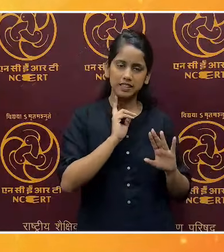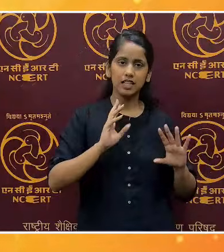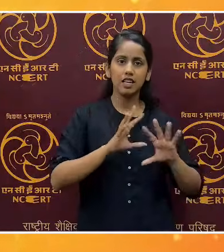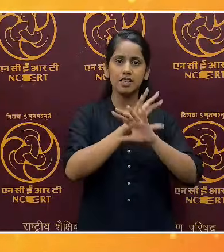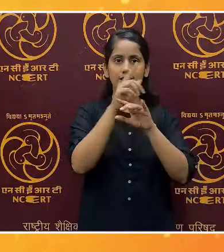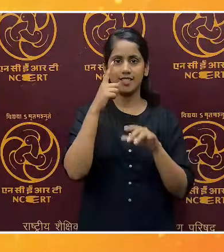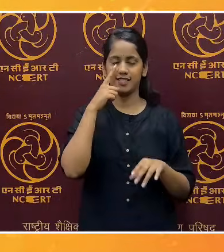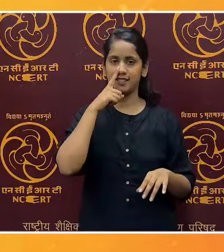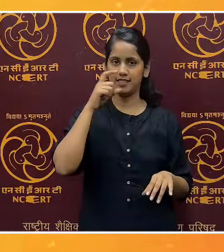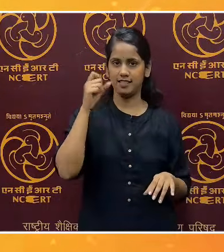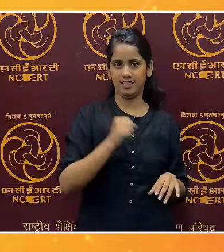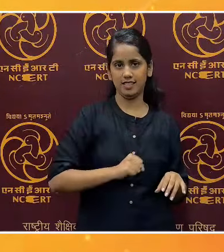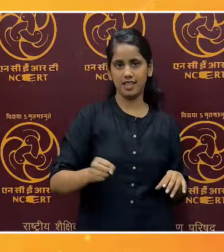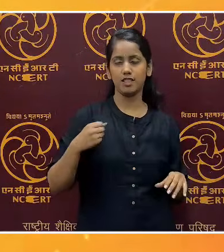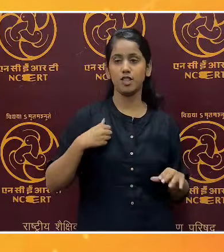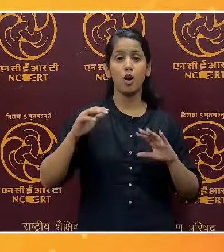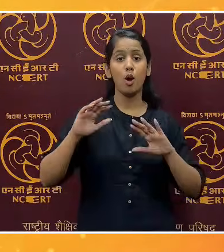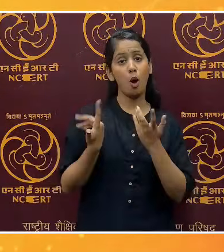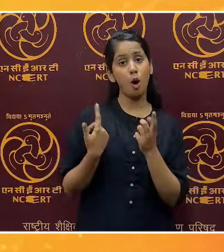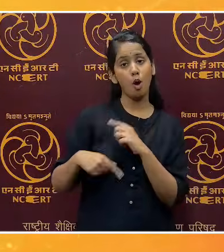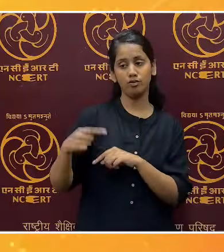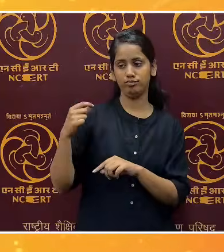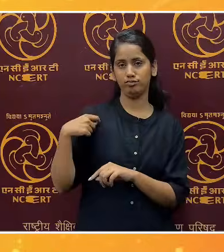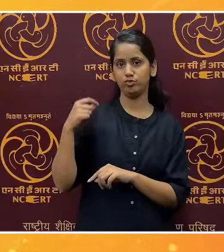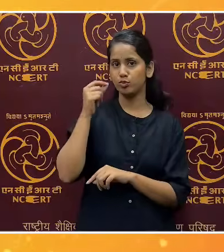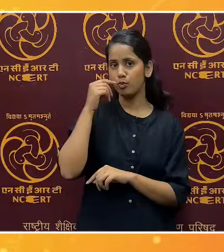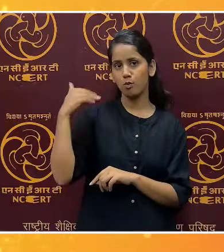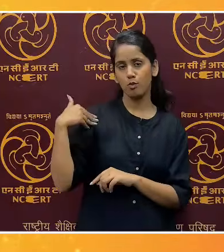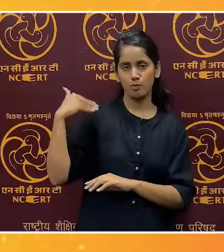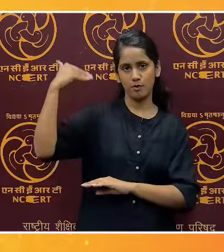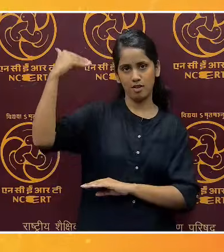अम्मा बड़के भैया।